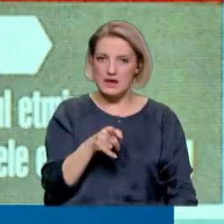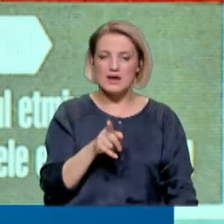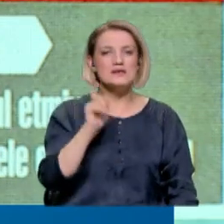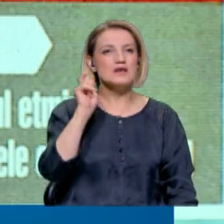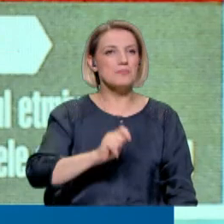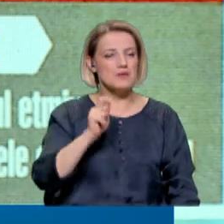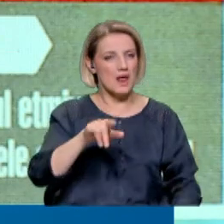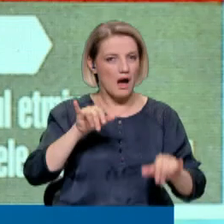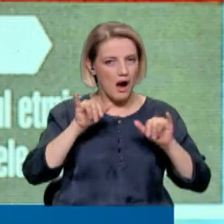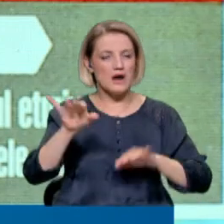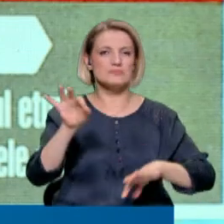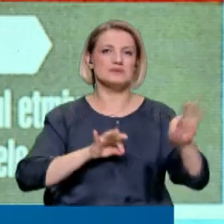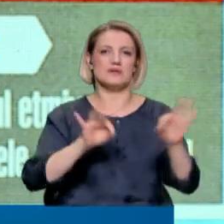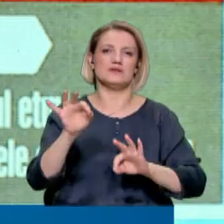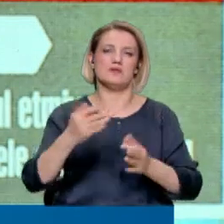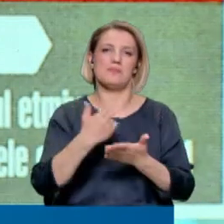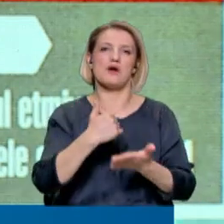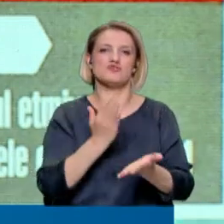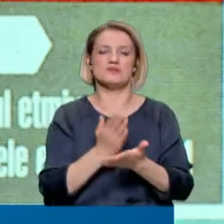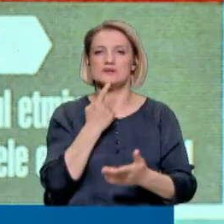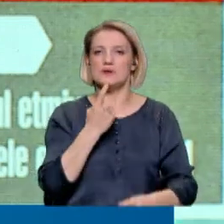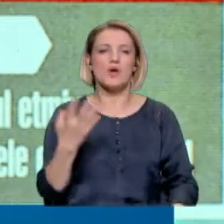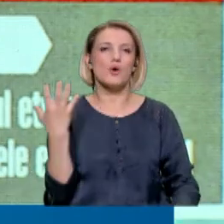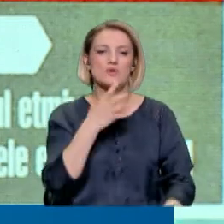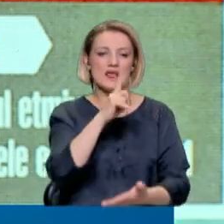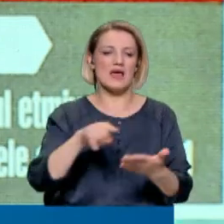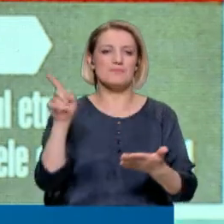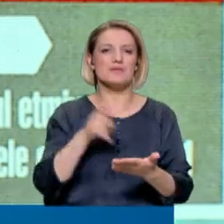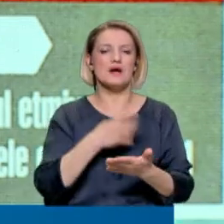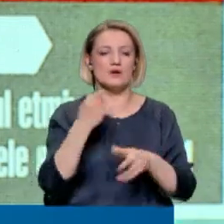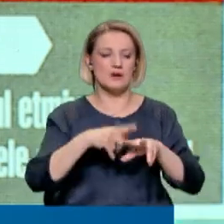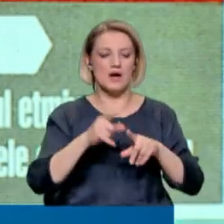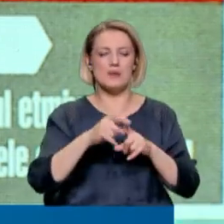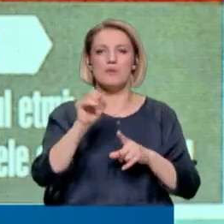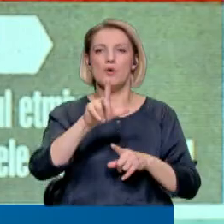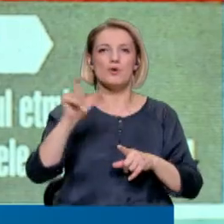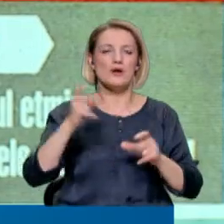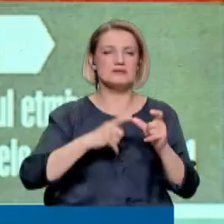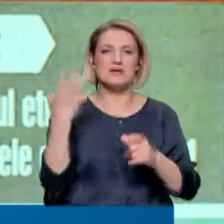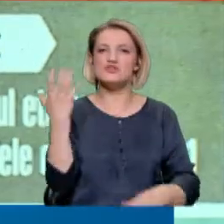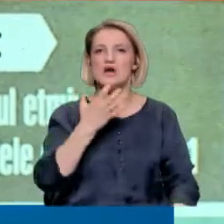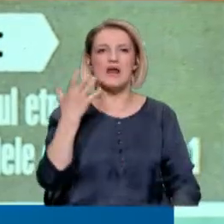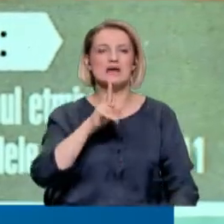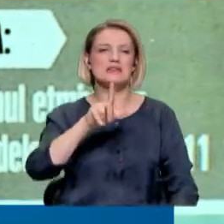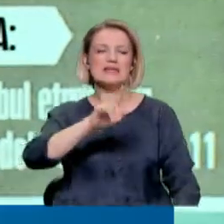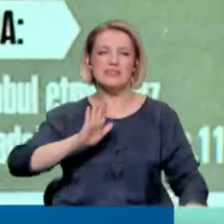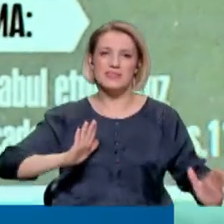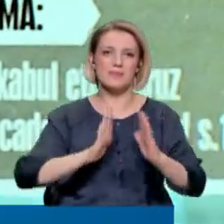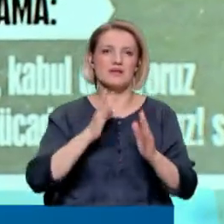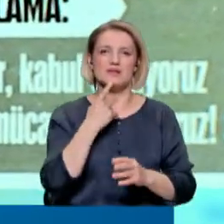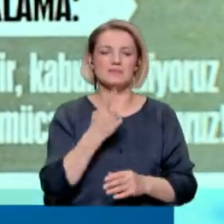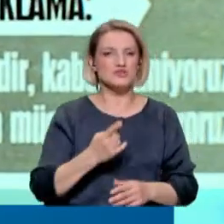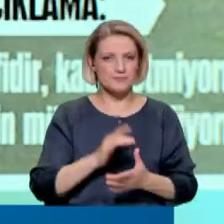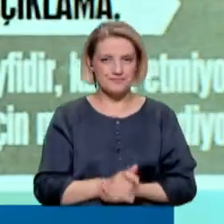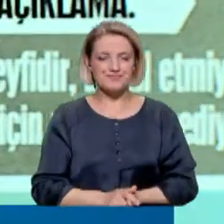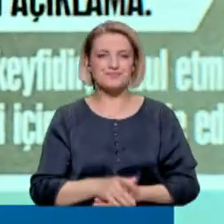edilmesi de aynı stratejinin parçası dedi diyor konseri iptal edilen Apolas Lermi den şarkılı tepki demiş gazete bir